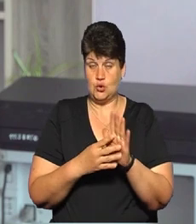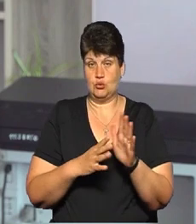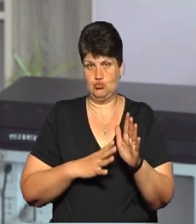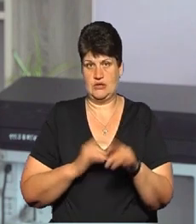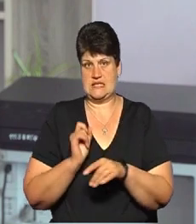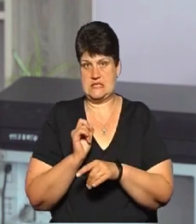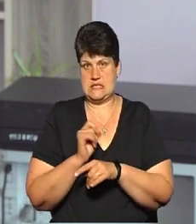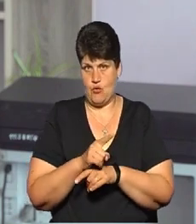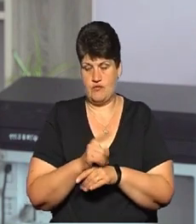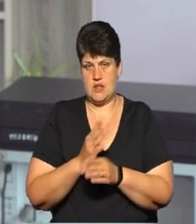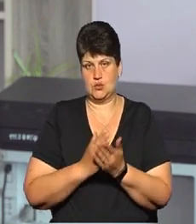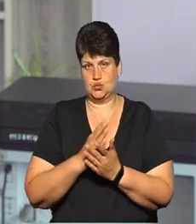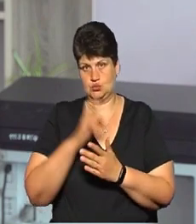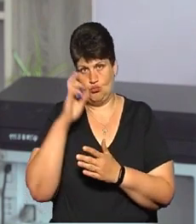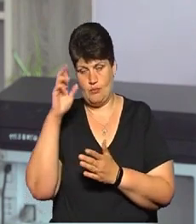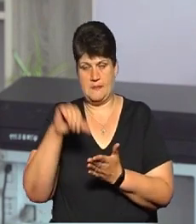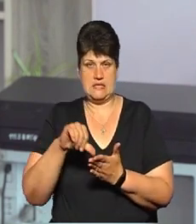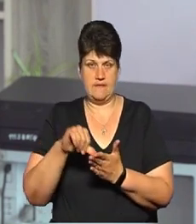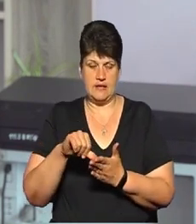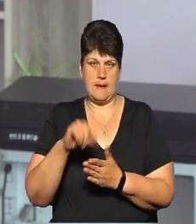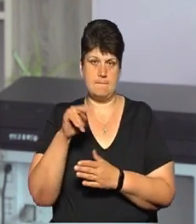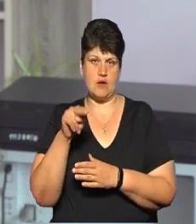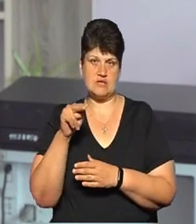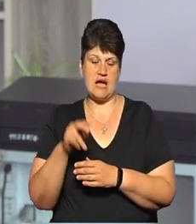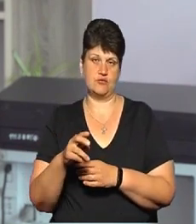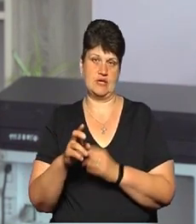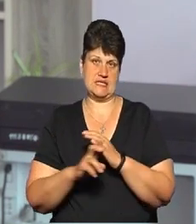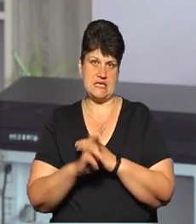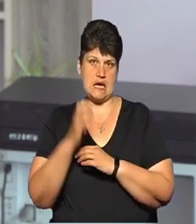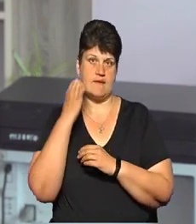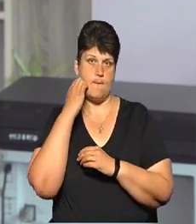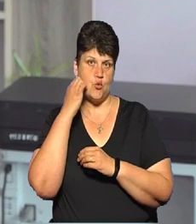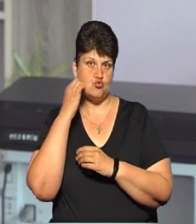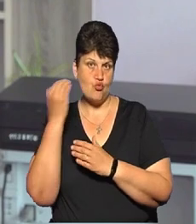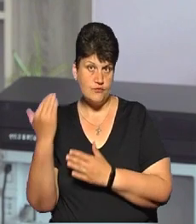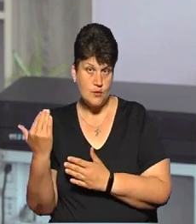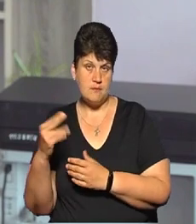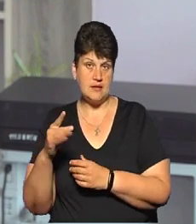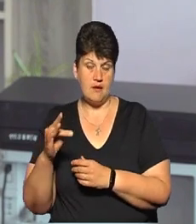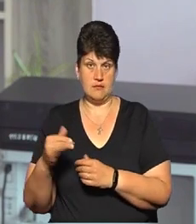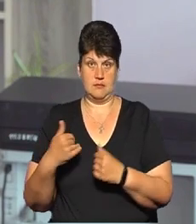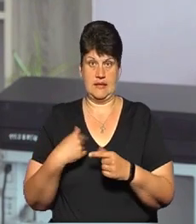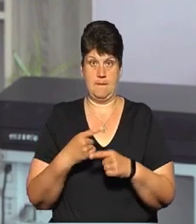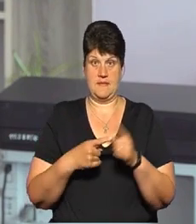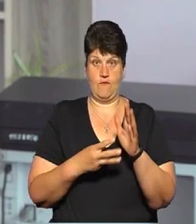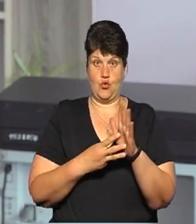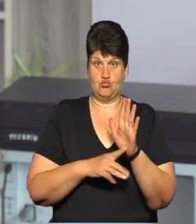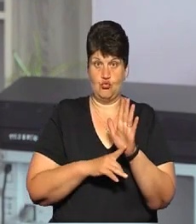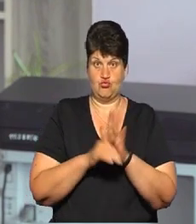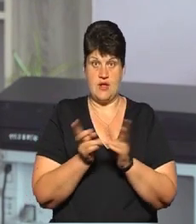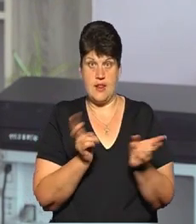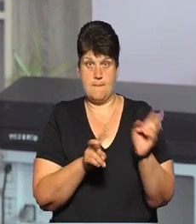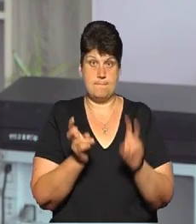богослужіння представників Української православної церкви Московського патріархату. Ну, ми на пів-восьмої почали приходити